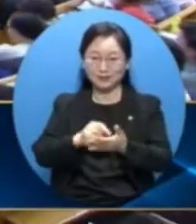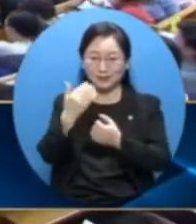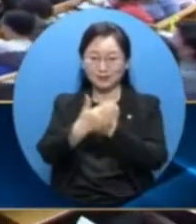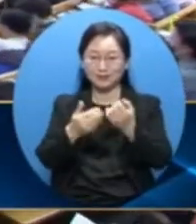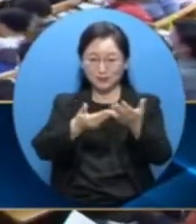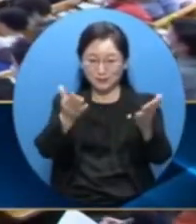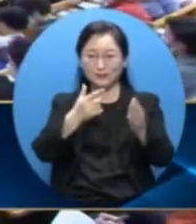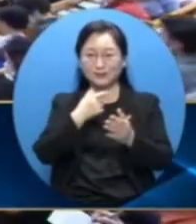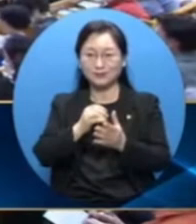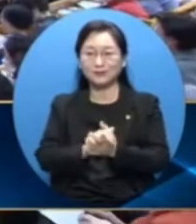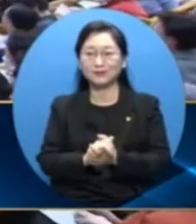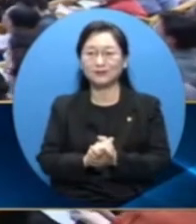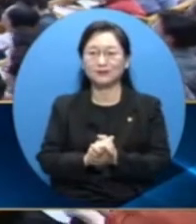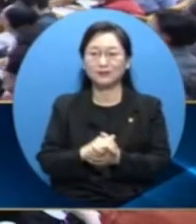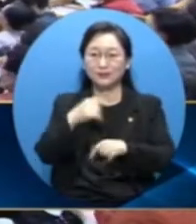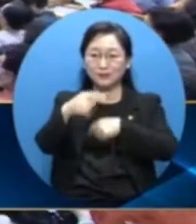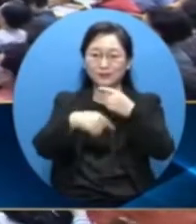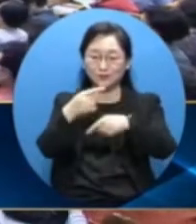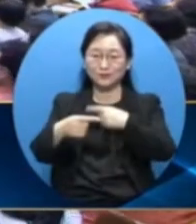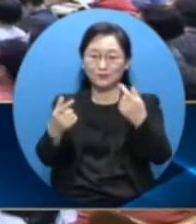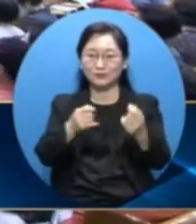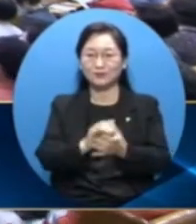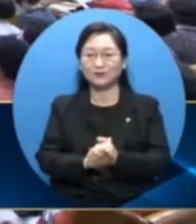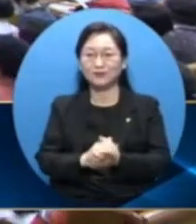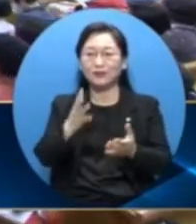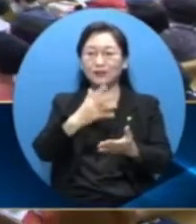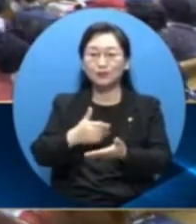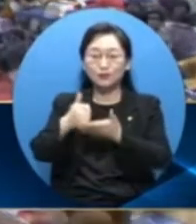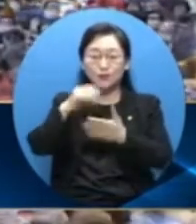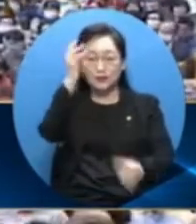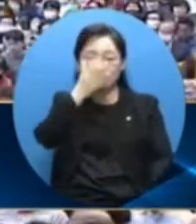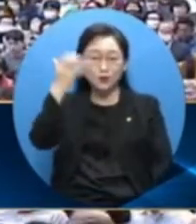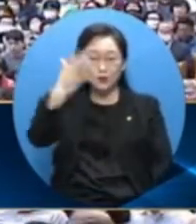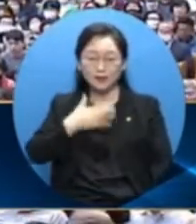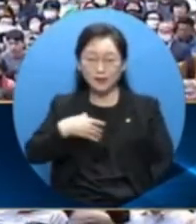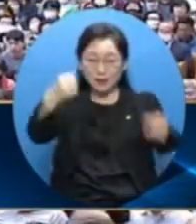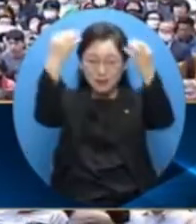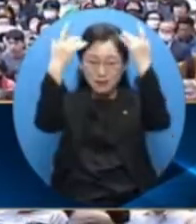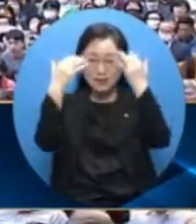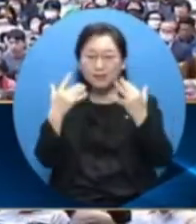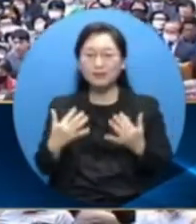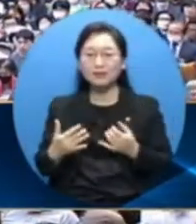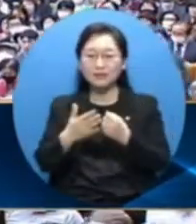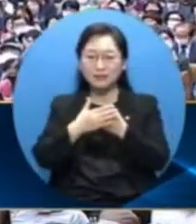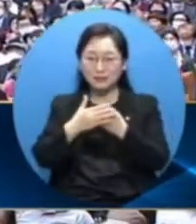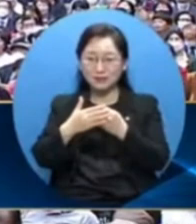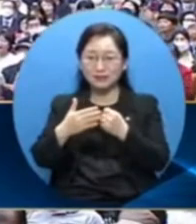은혜를 나누기 원합니다. 제목을 크게 따라해 주시기 바랍니다. 주의 성령이 내게 임하셨으니,